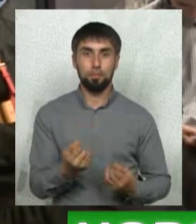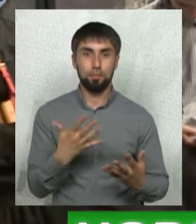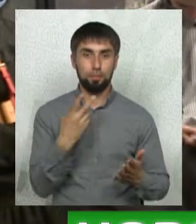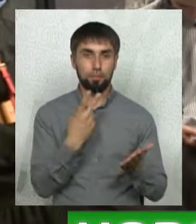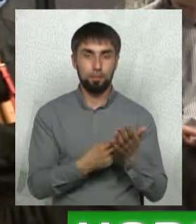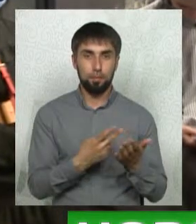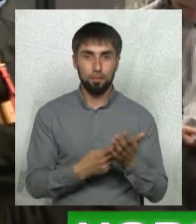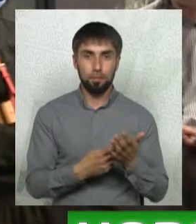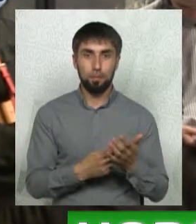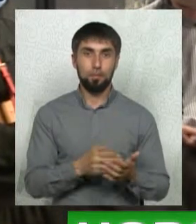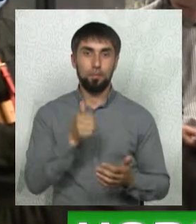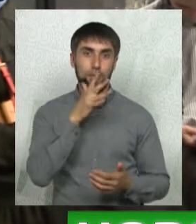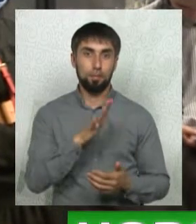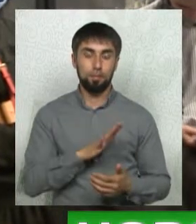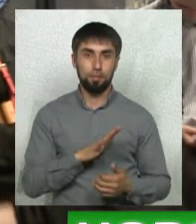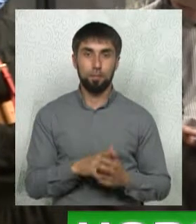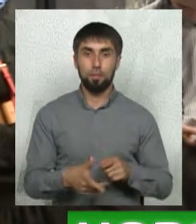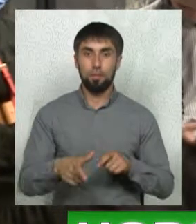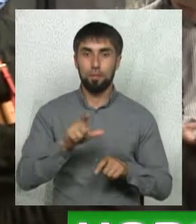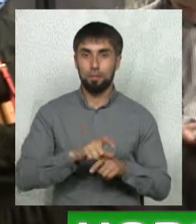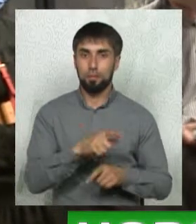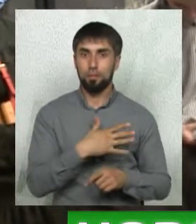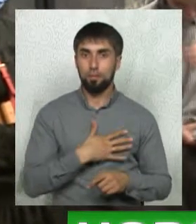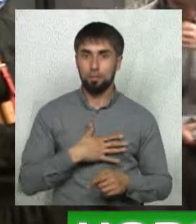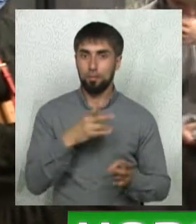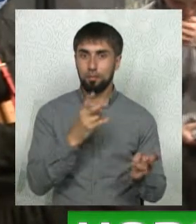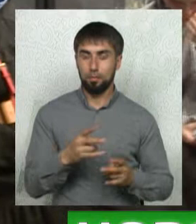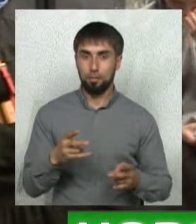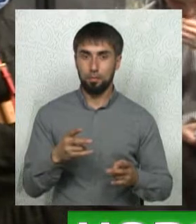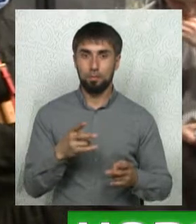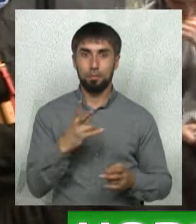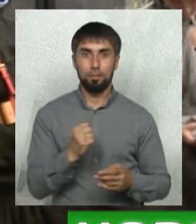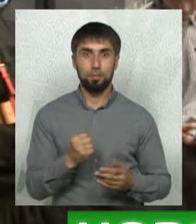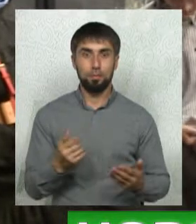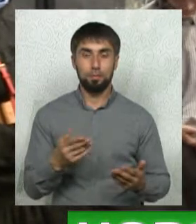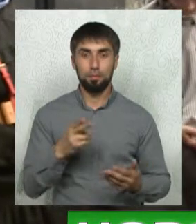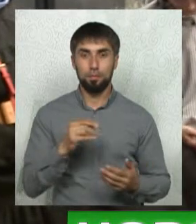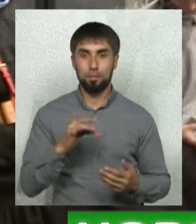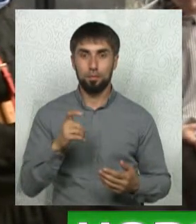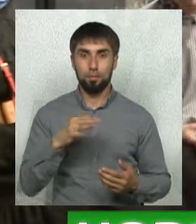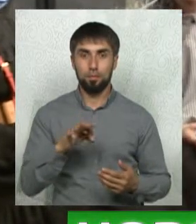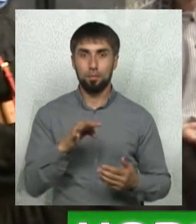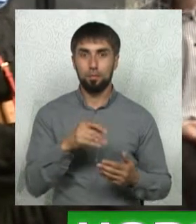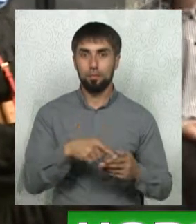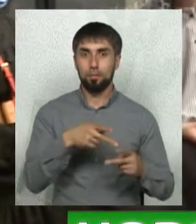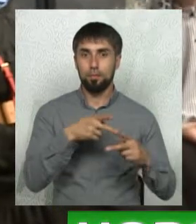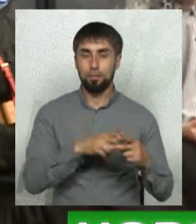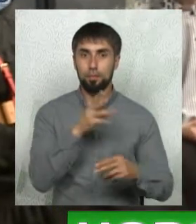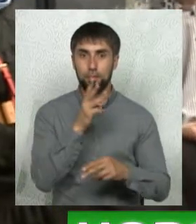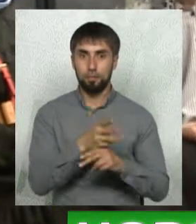примерах, которые были очень печальные, на каких-то отрывках фильмов,